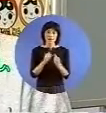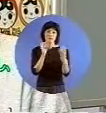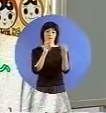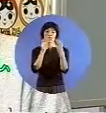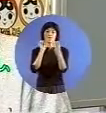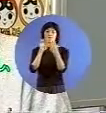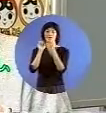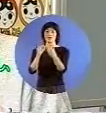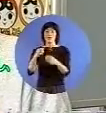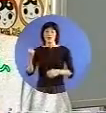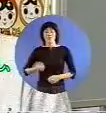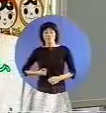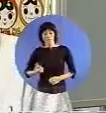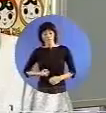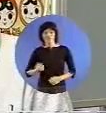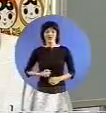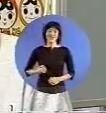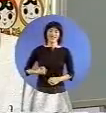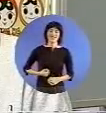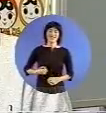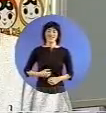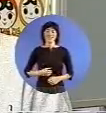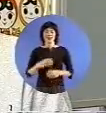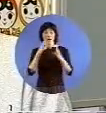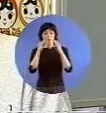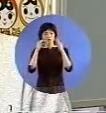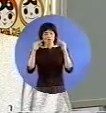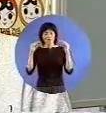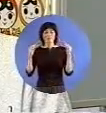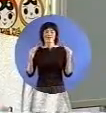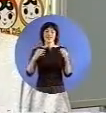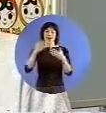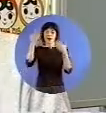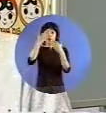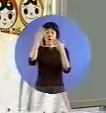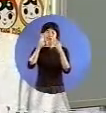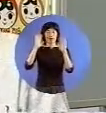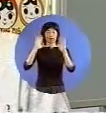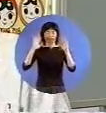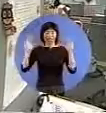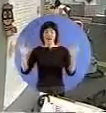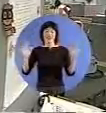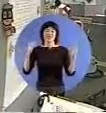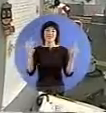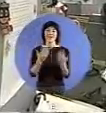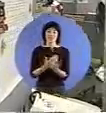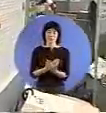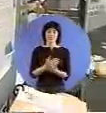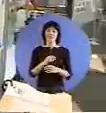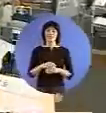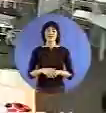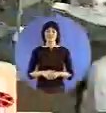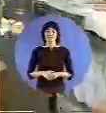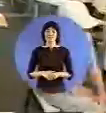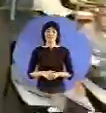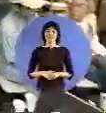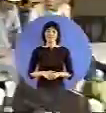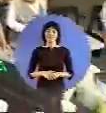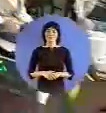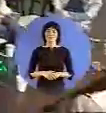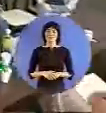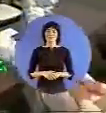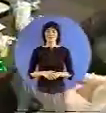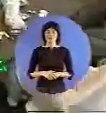うとやっぱり顔の筋肉も使いますので、あの路面みたいな顔にならずに済むかなと、年取っても、まあ、喋ると頭多少は使います